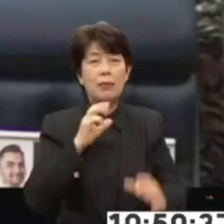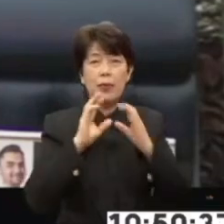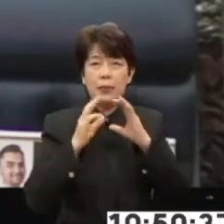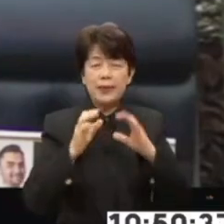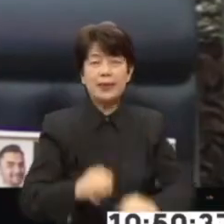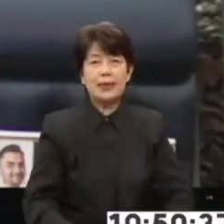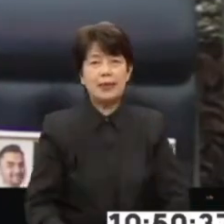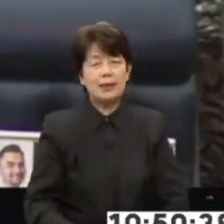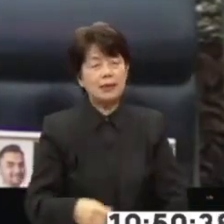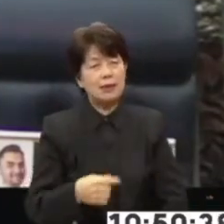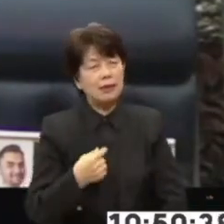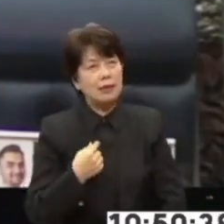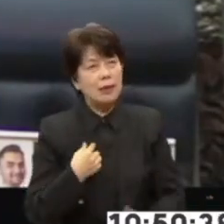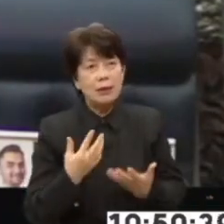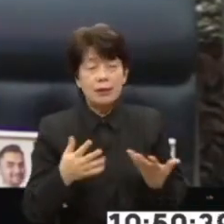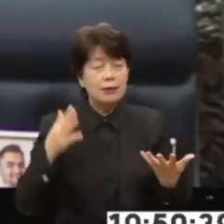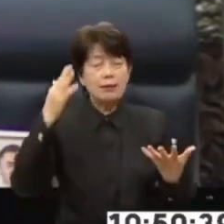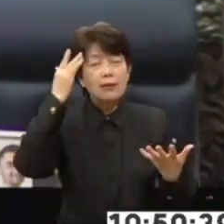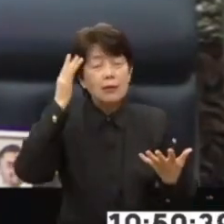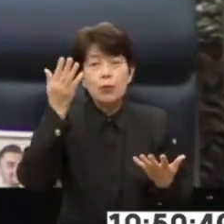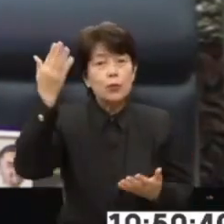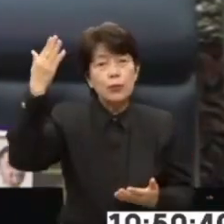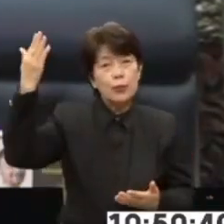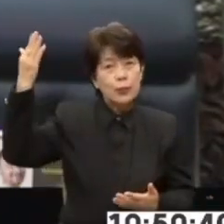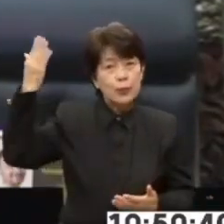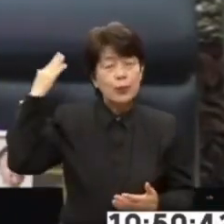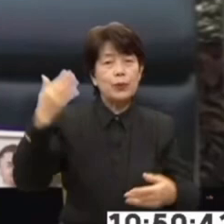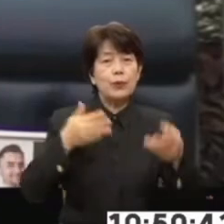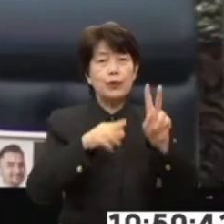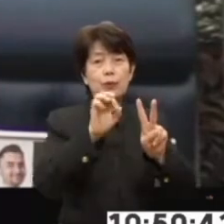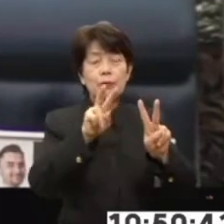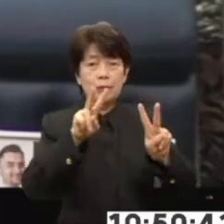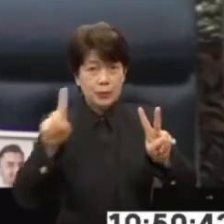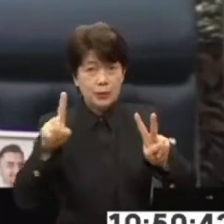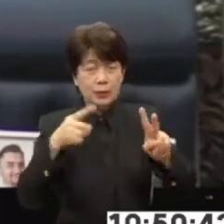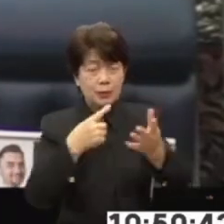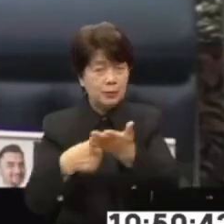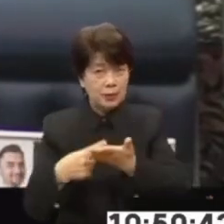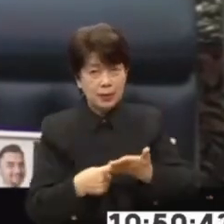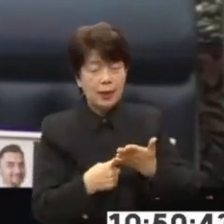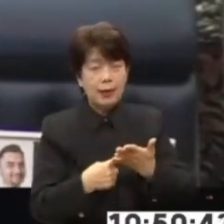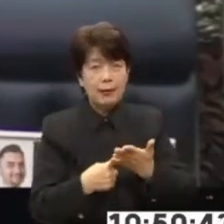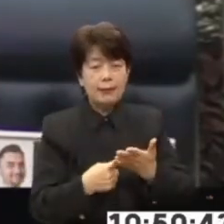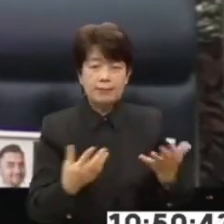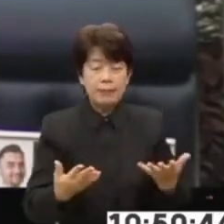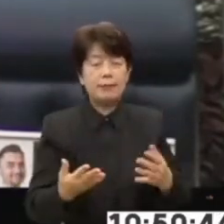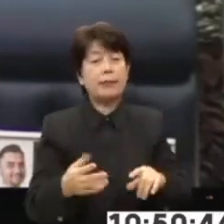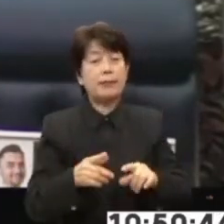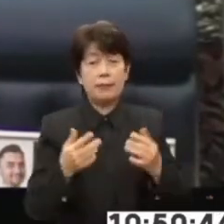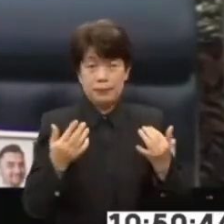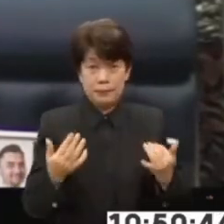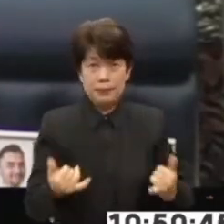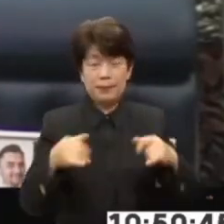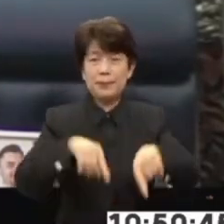kurang pasti apa yang telah dibincang dalam mesyuarat jemaah menteri pada masa tu tetapi setakat ini keputusan